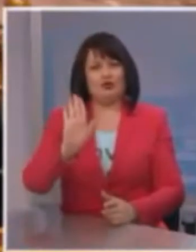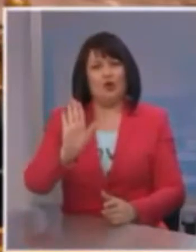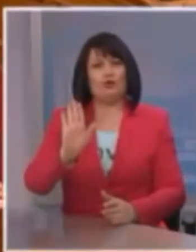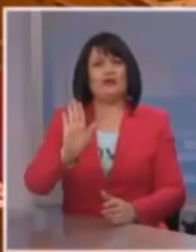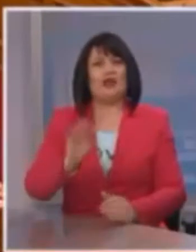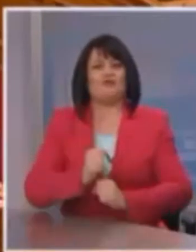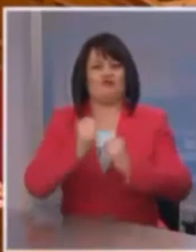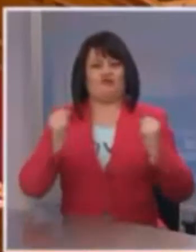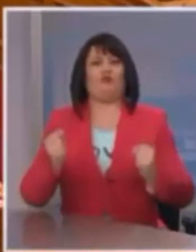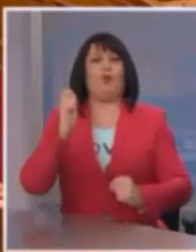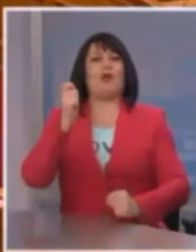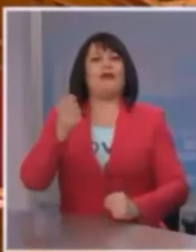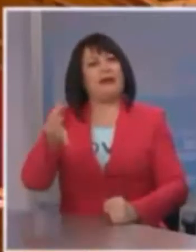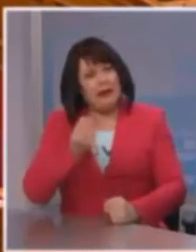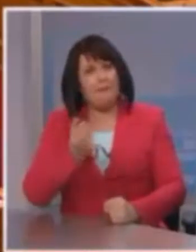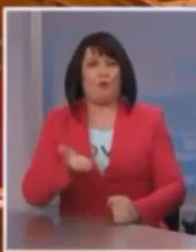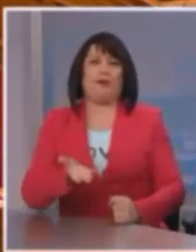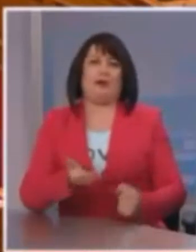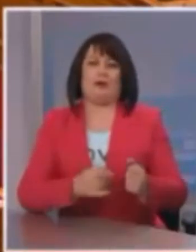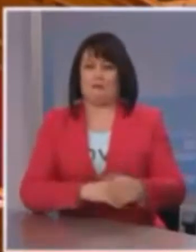μιλάτε.